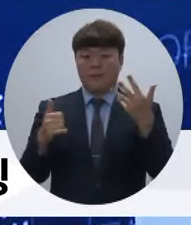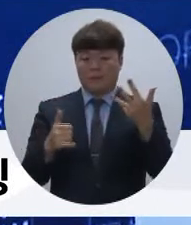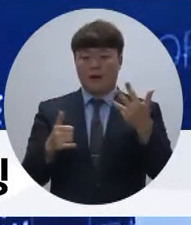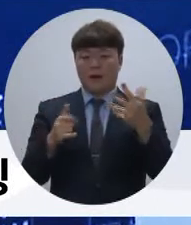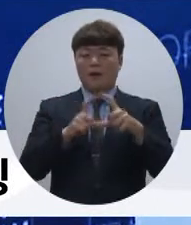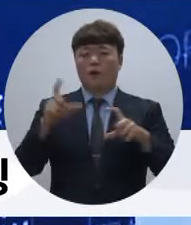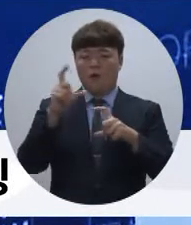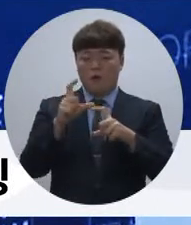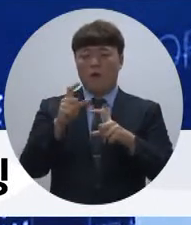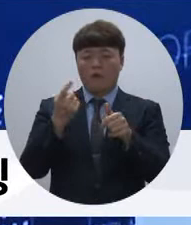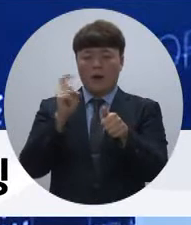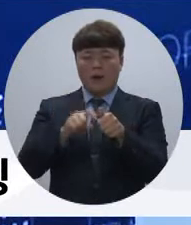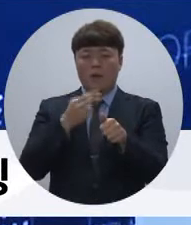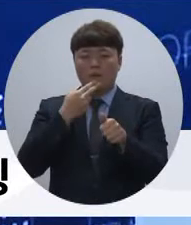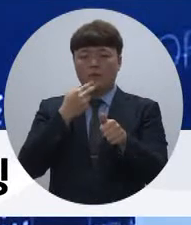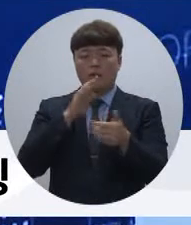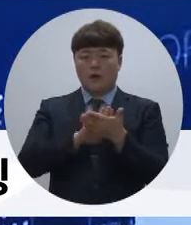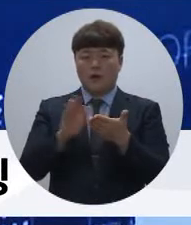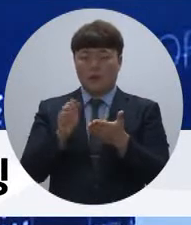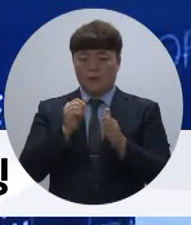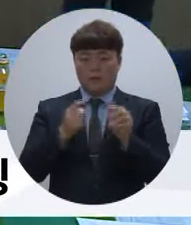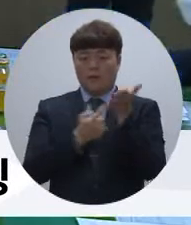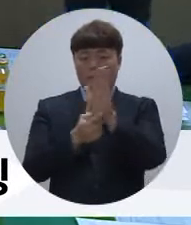추가 확진자가 나오지 않았다고 밝혔습니다.